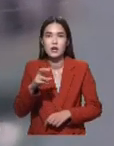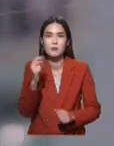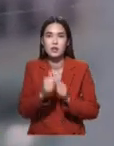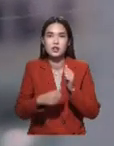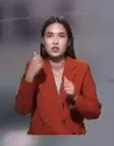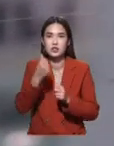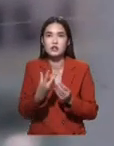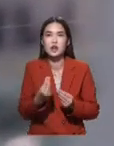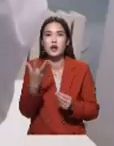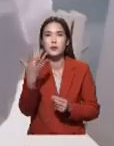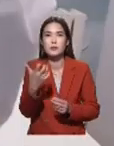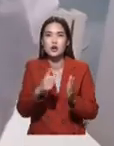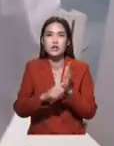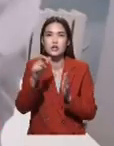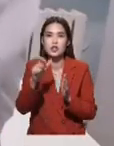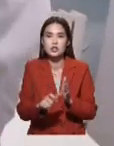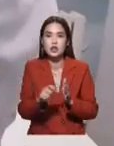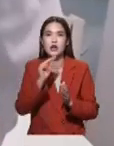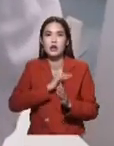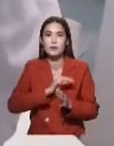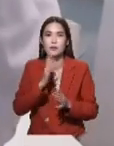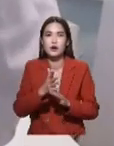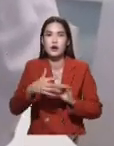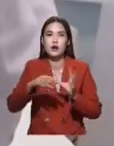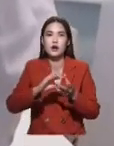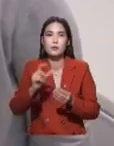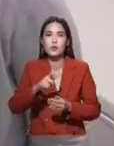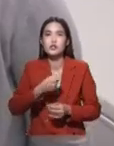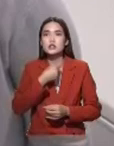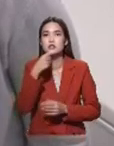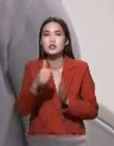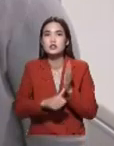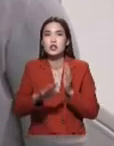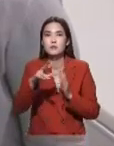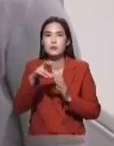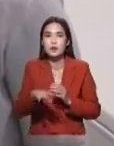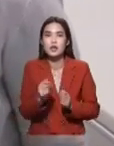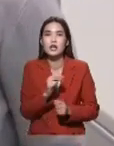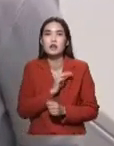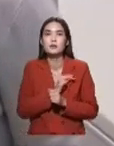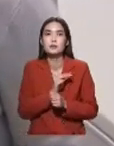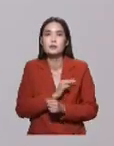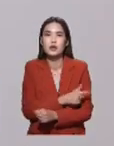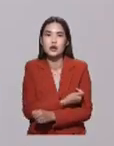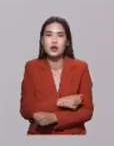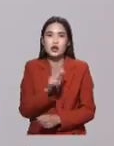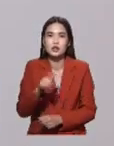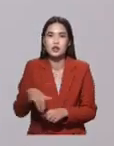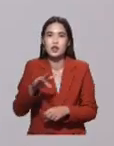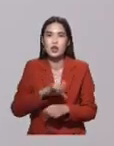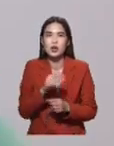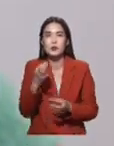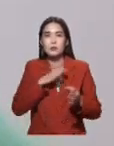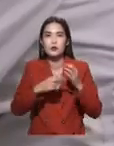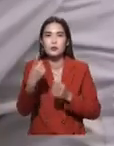ежедневно 500-600 человек проходят процедуру. В основном это люди старше 65 лет и медработники. В стране припасли